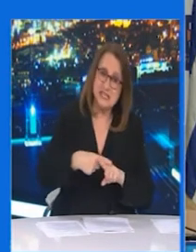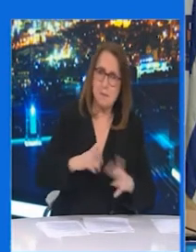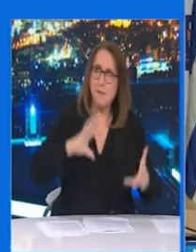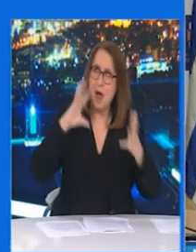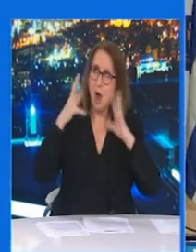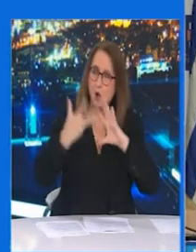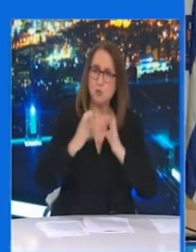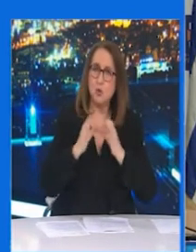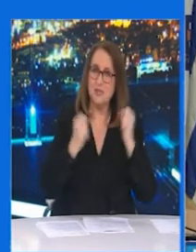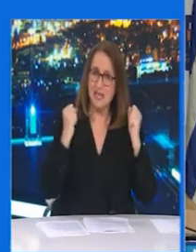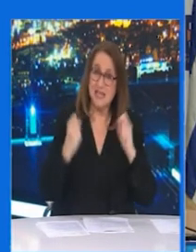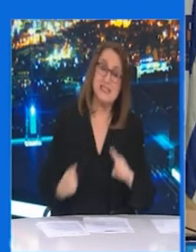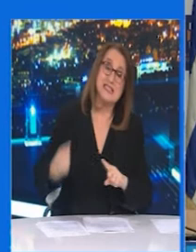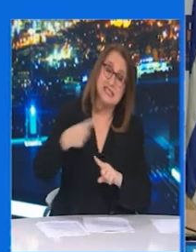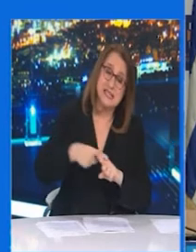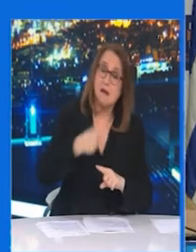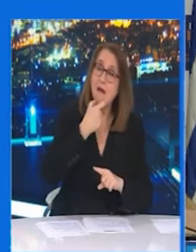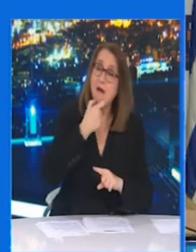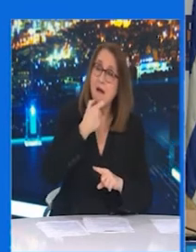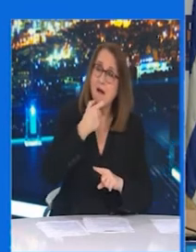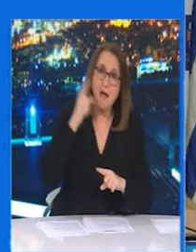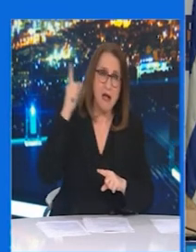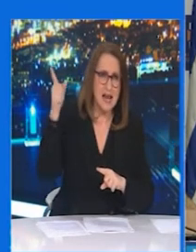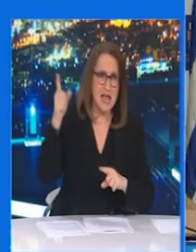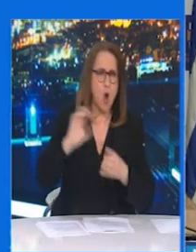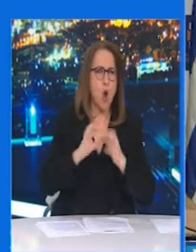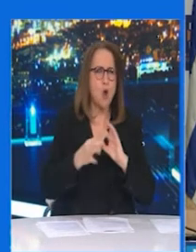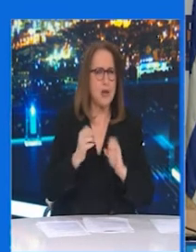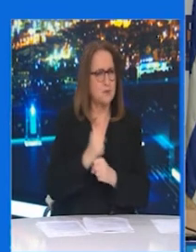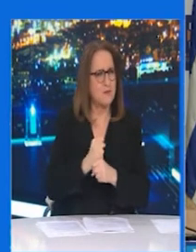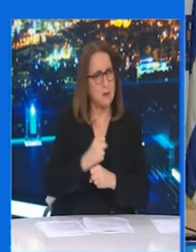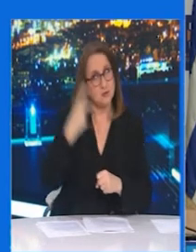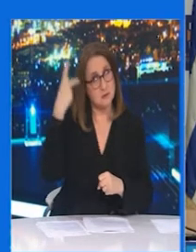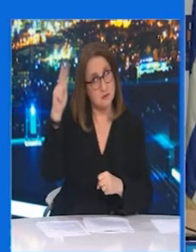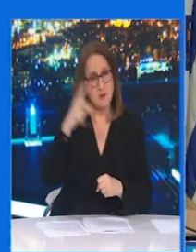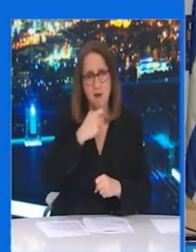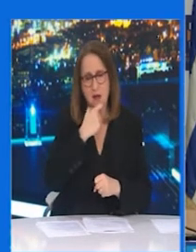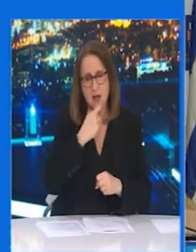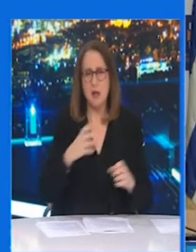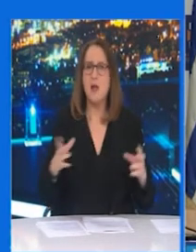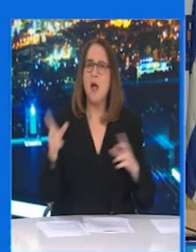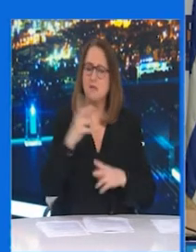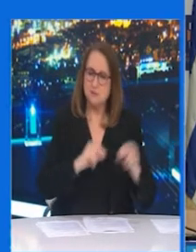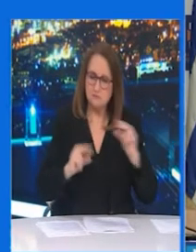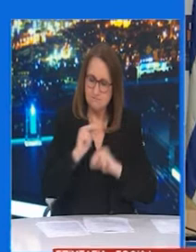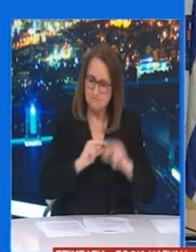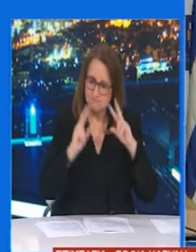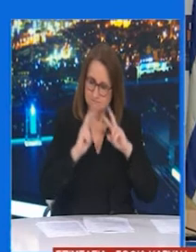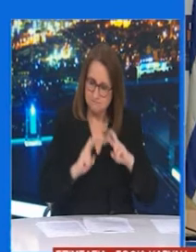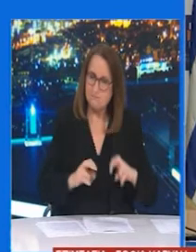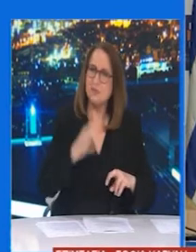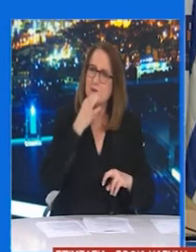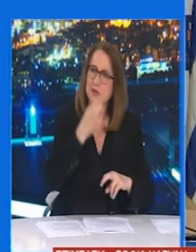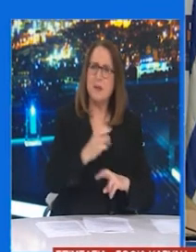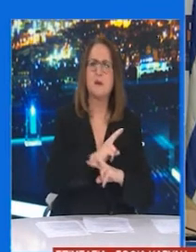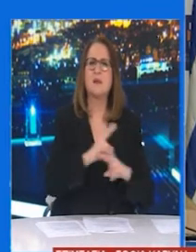Υγείας, τοποθετήθηκαν σχετικά με το θέμα μετά την ενδελεχή ανασκόπηση όλων των περιστατικών